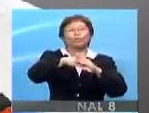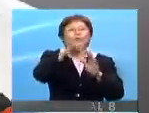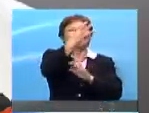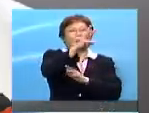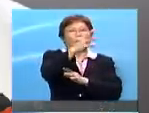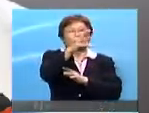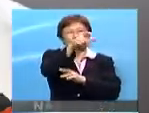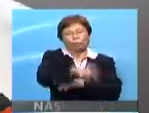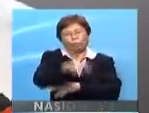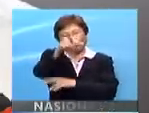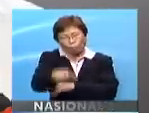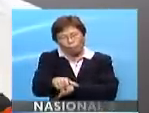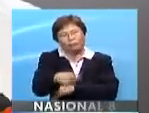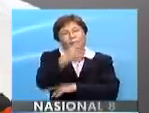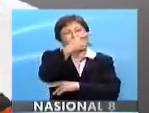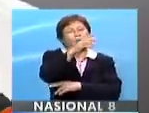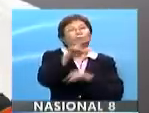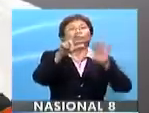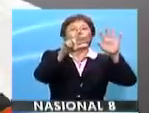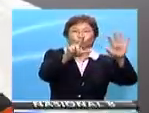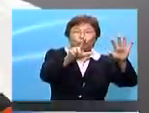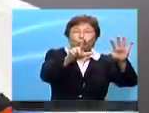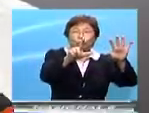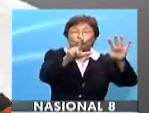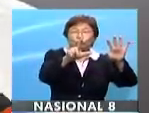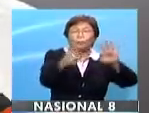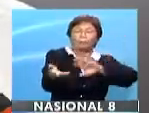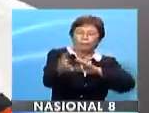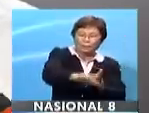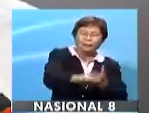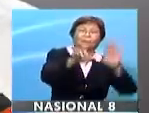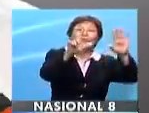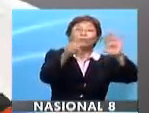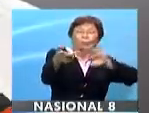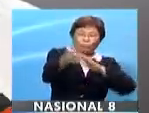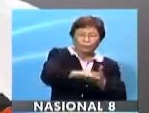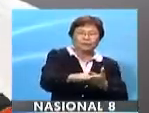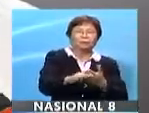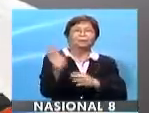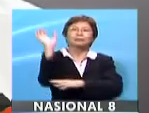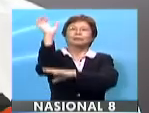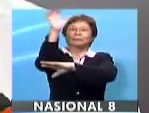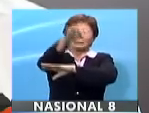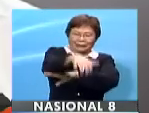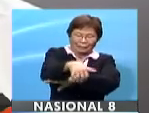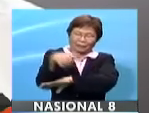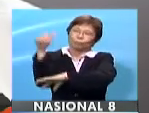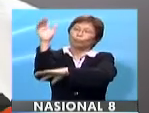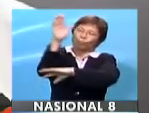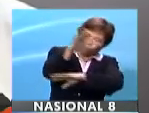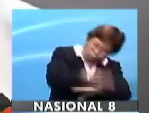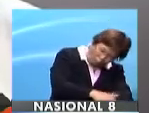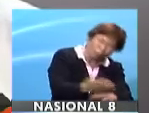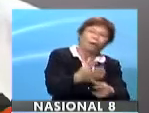16 orang. Ini termasuklah 7 orang yang terkorban akibat daripada tragedi kren tumbang.